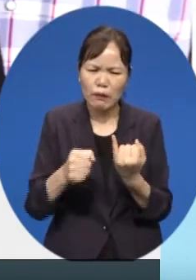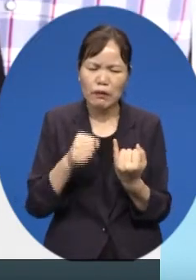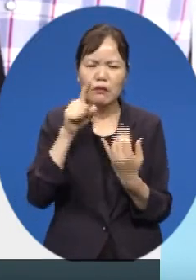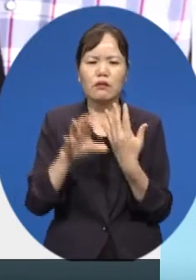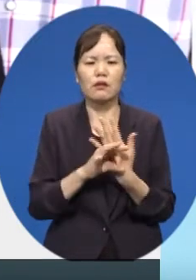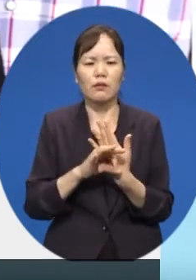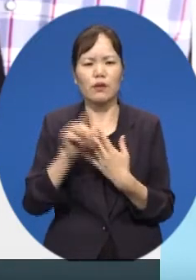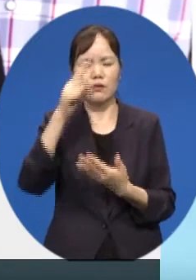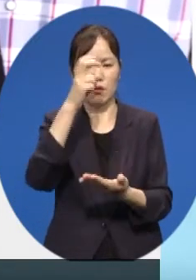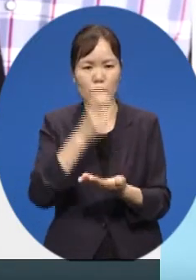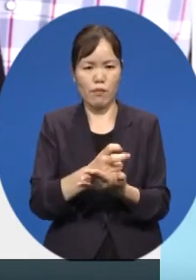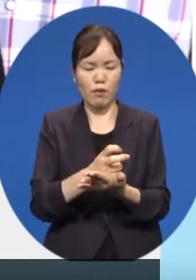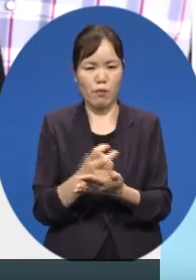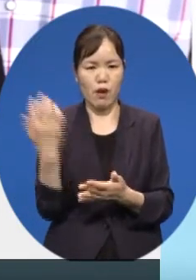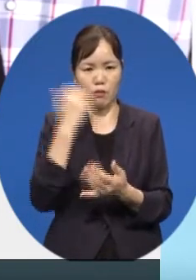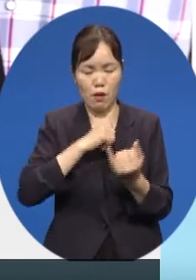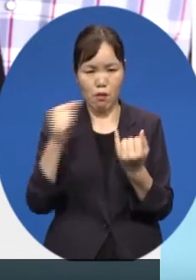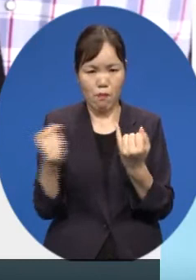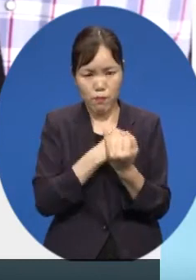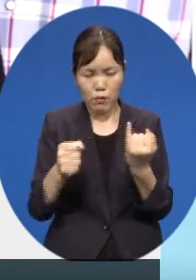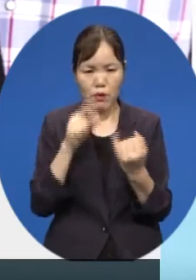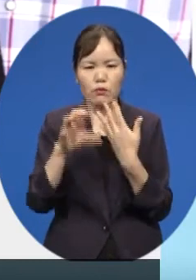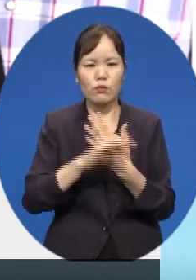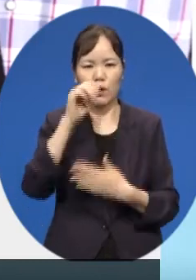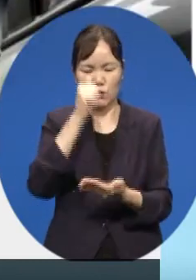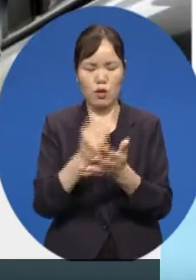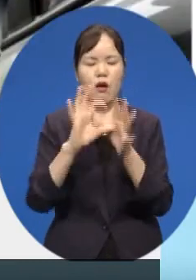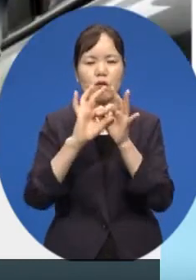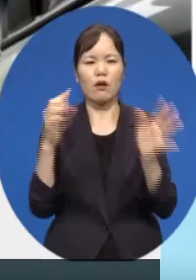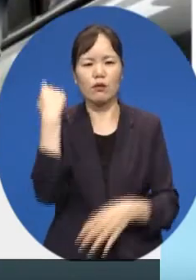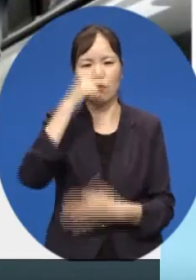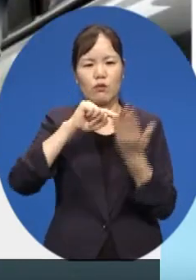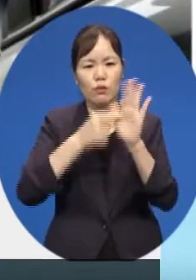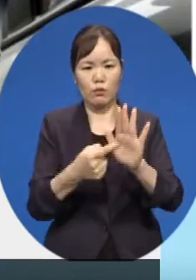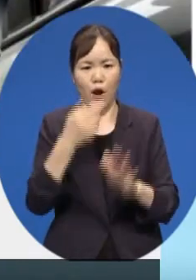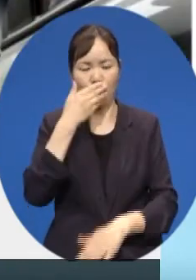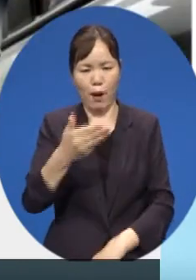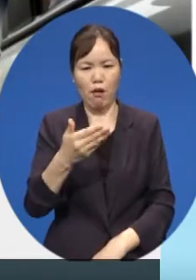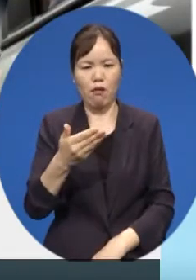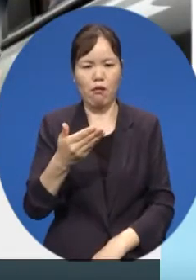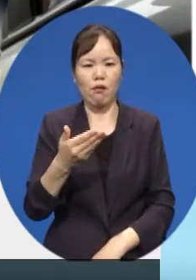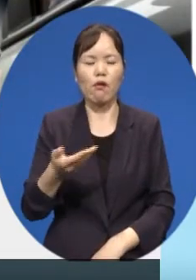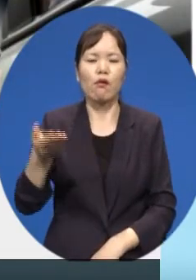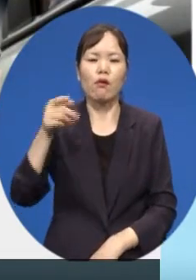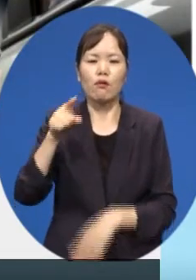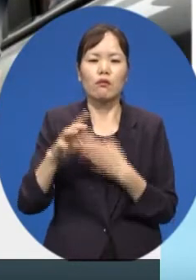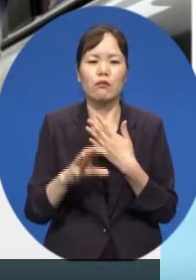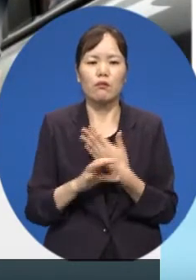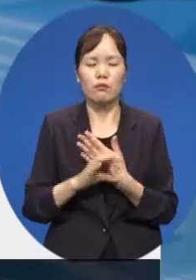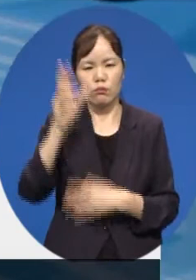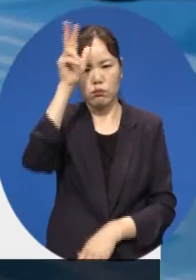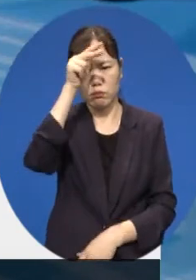법의 당연히 성폭행 인 경우에는 그 죄질에 관계없이 무조건 신상공개 가 가능하도록 만들어 놓았는데 그러면 북미